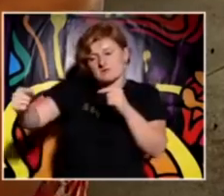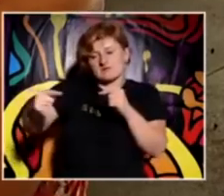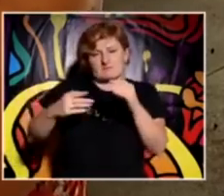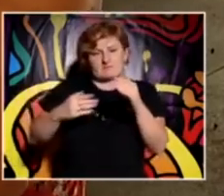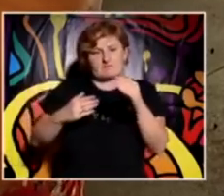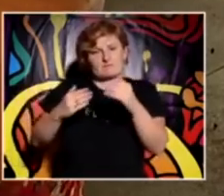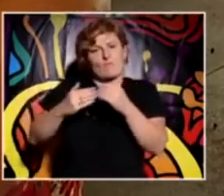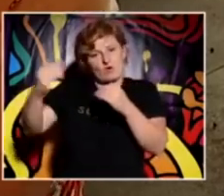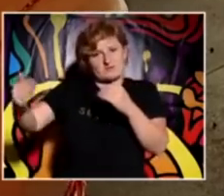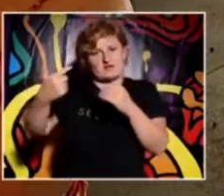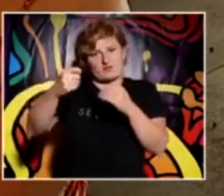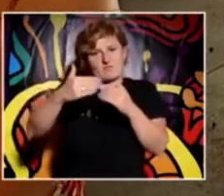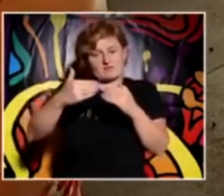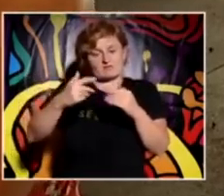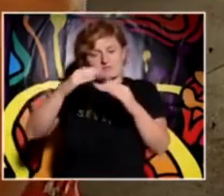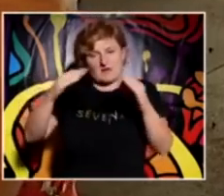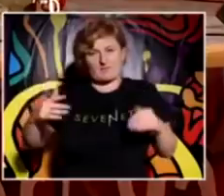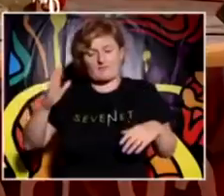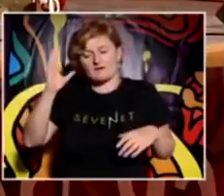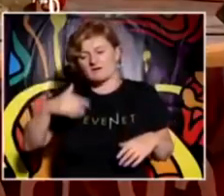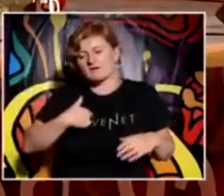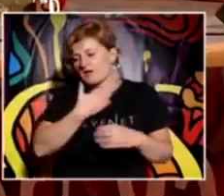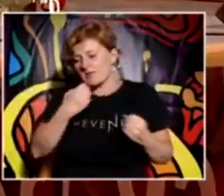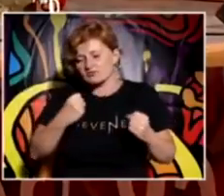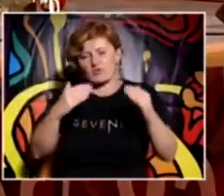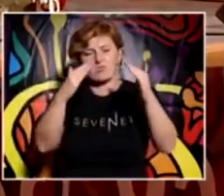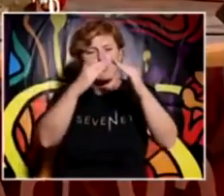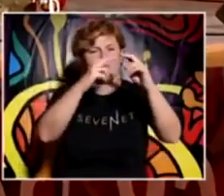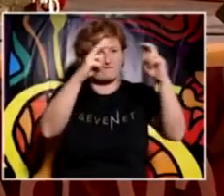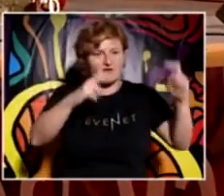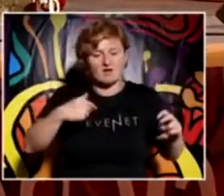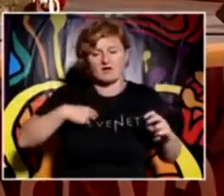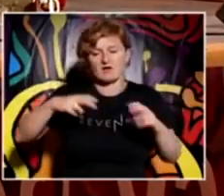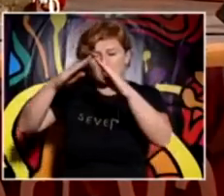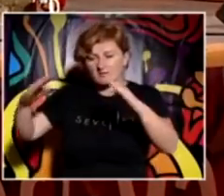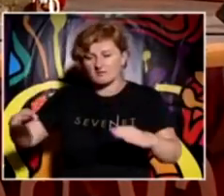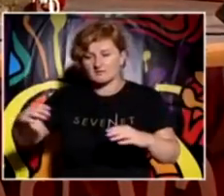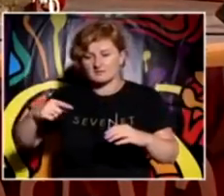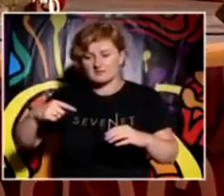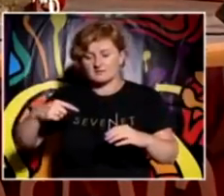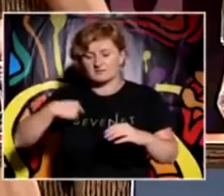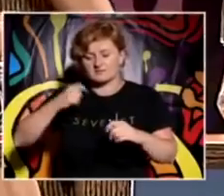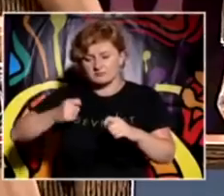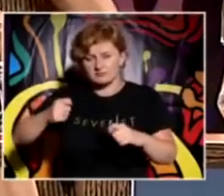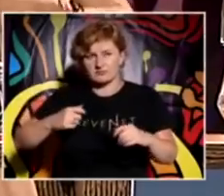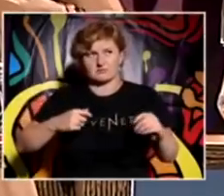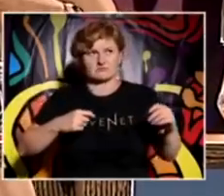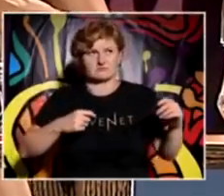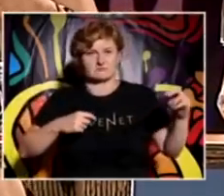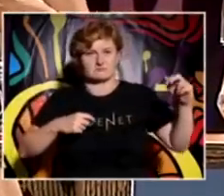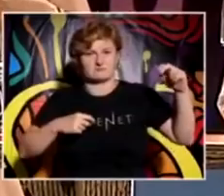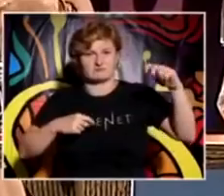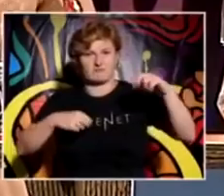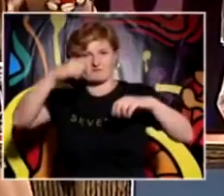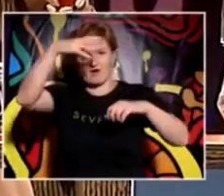dobra, rozbijamy się tutaj pod czyimś domkiem, bo już nie mamy siły i nagle patrzymy, zapala się ze mną światełko, wychodzi taki Norweg o